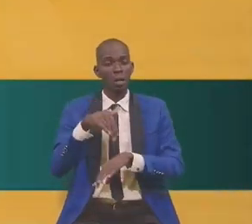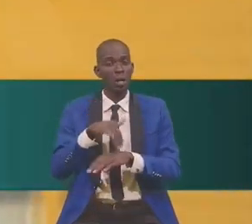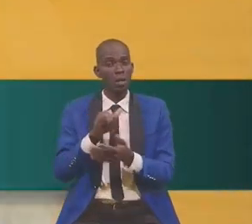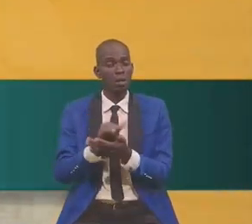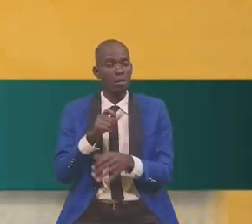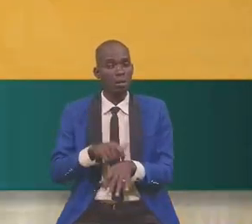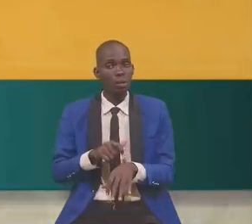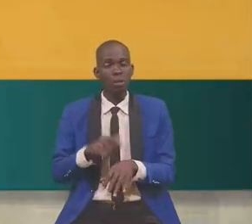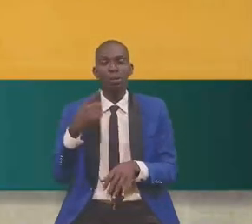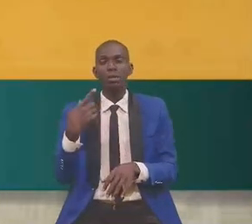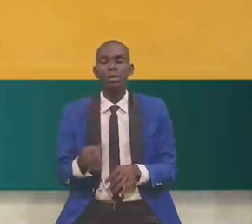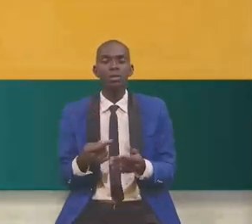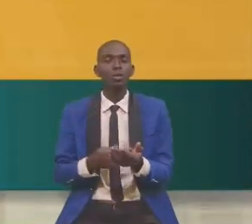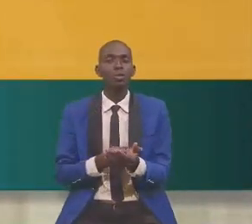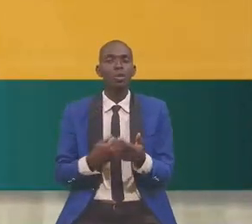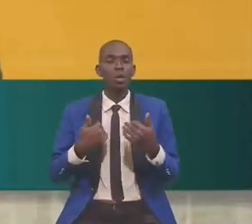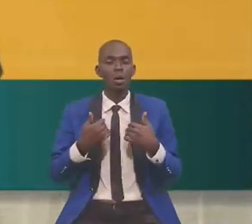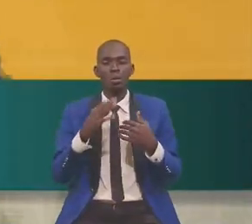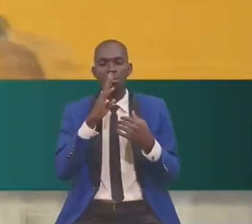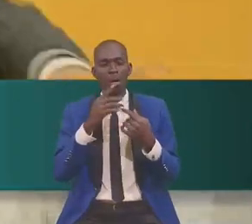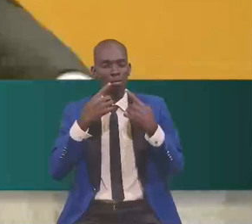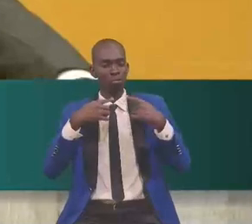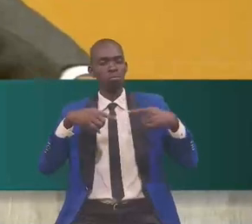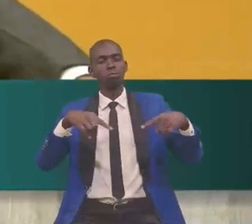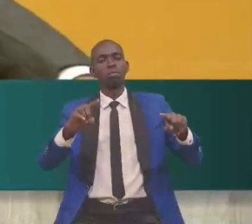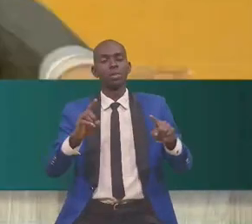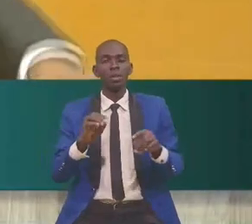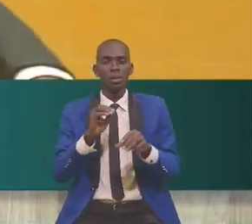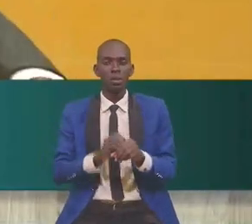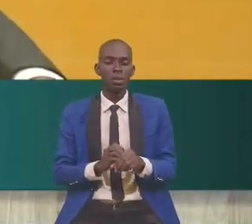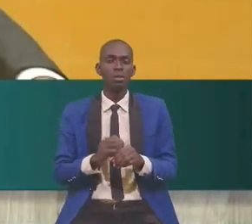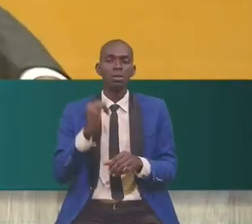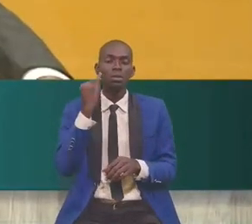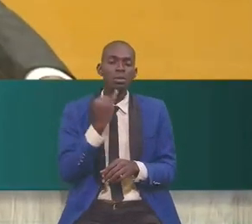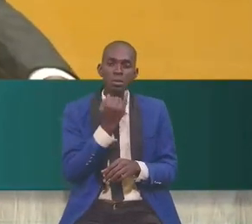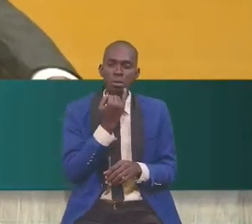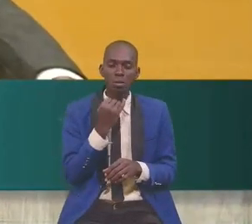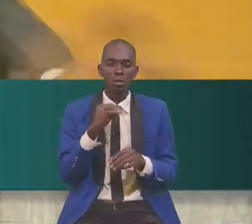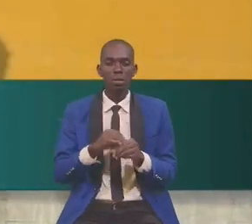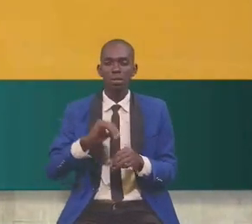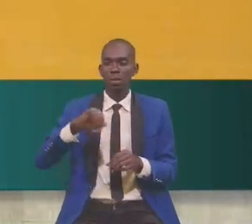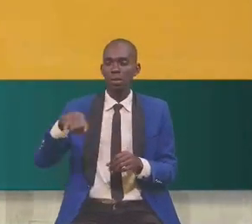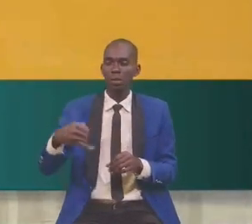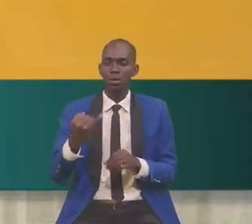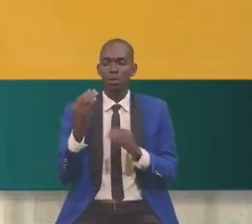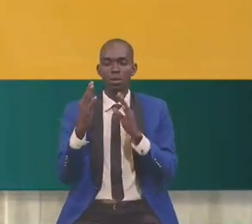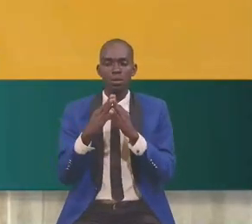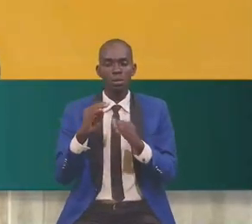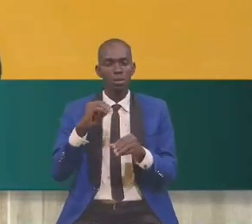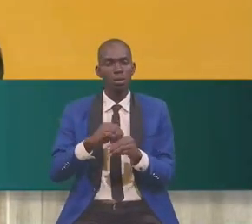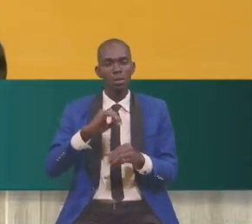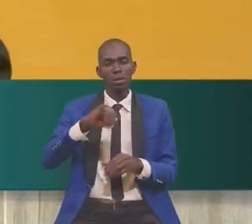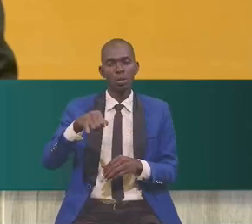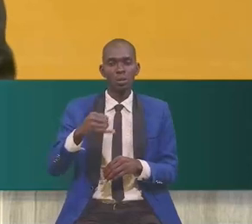été prononcé, proclamé en Israël, en Juda, à Jérusalem, parmi seulement ces gens-là.